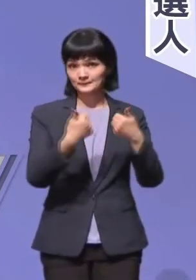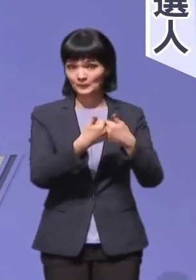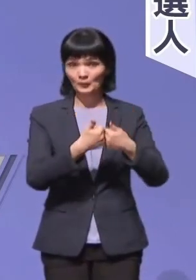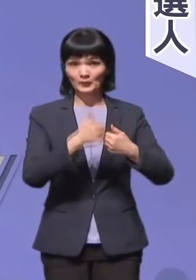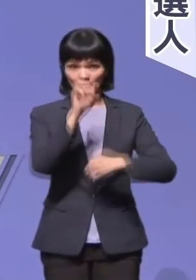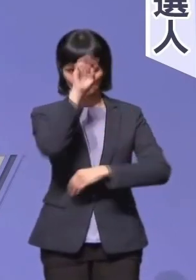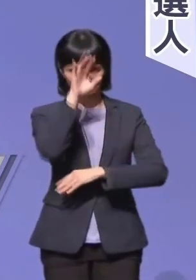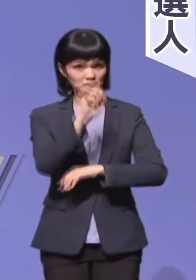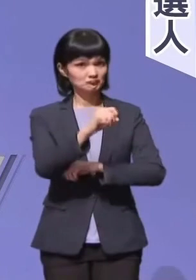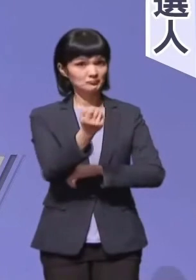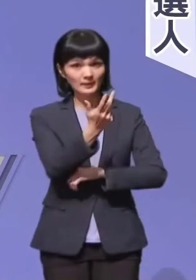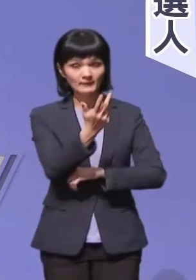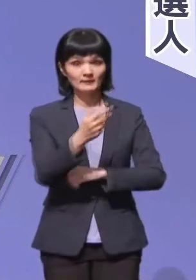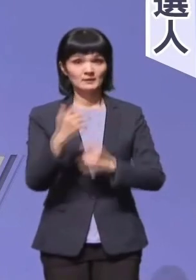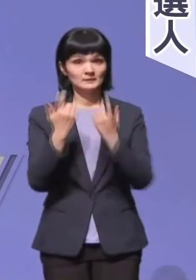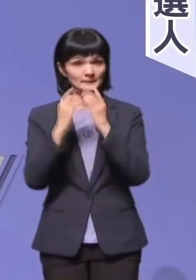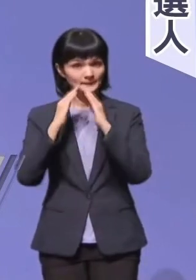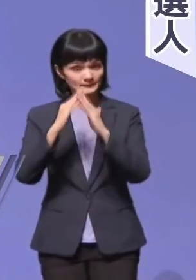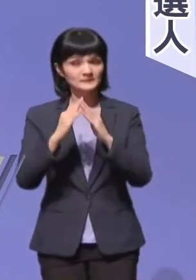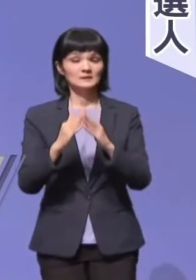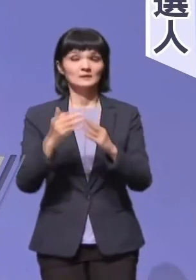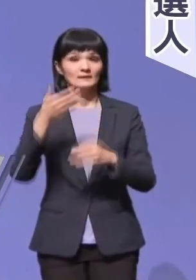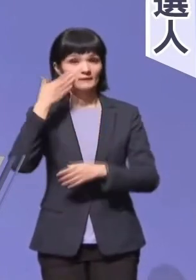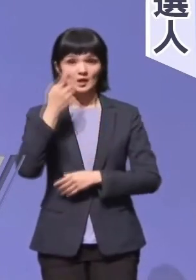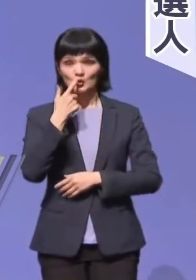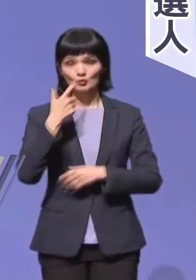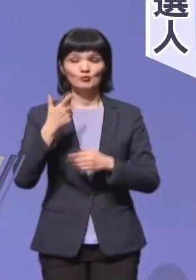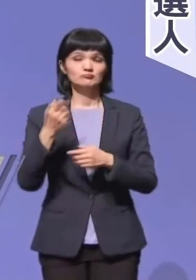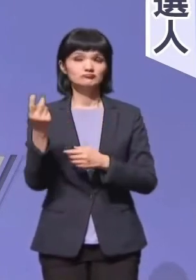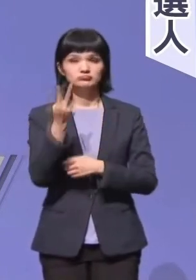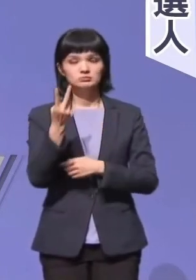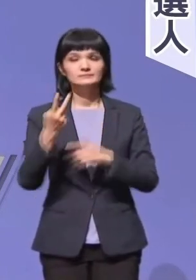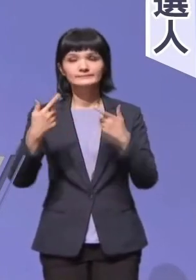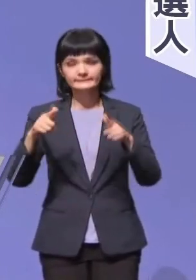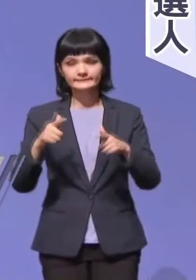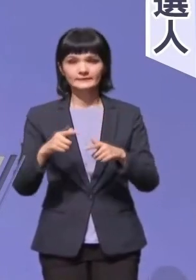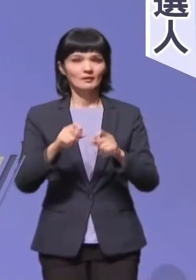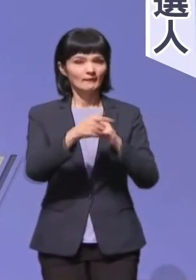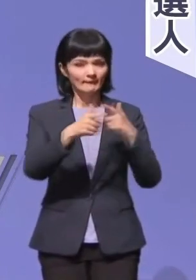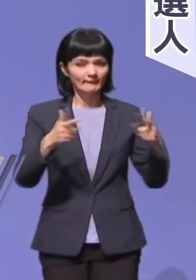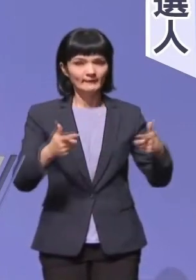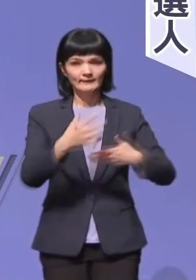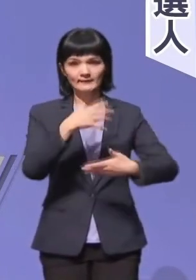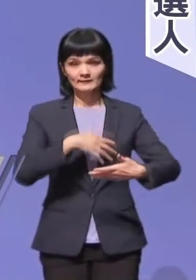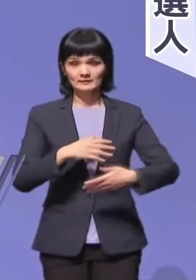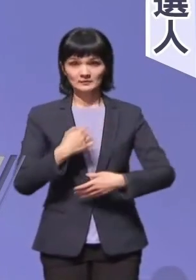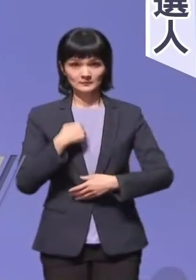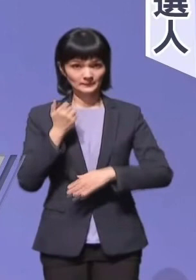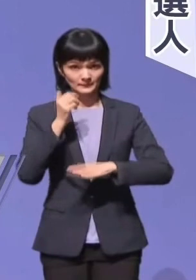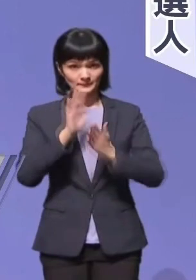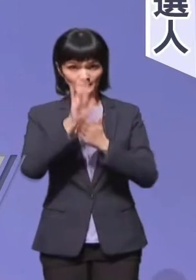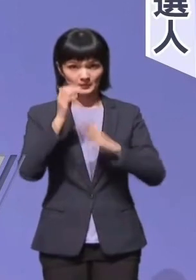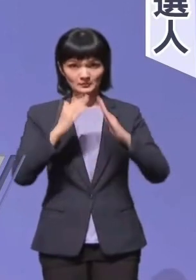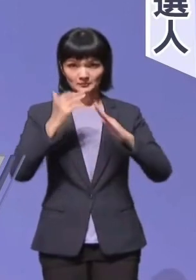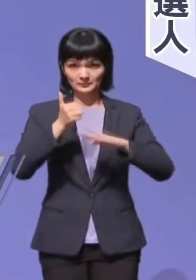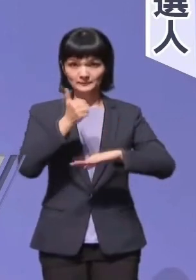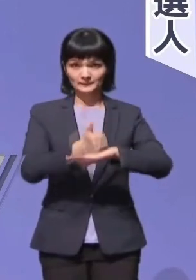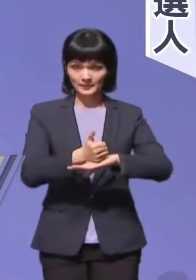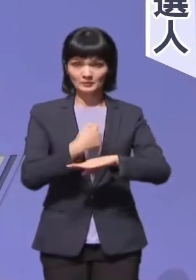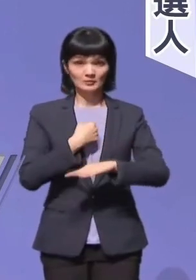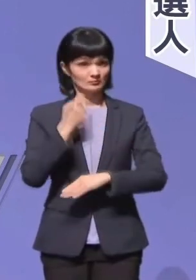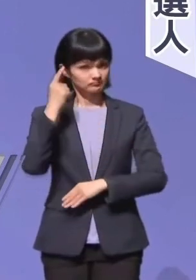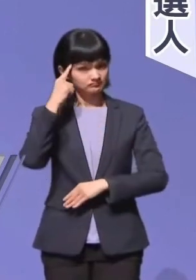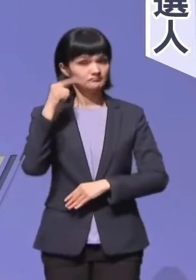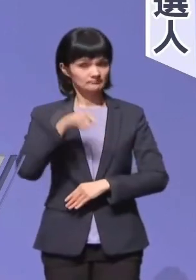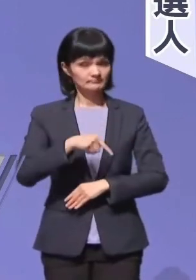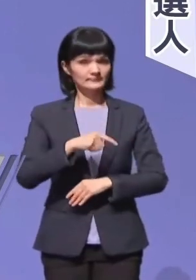党，台北市早已经超越蓝绿。我将来当市长，我会秉持这样的信念，继续组建联合政